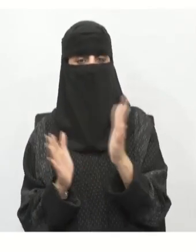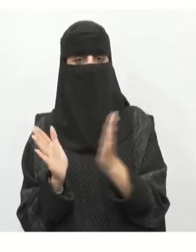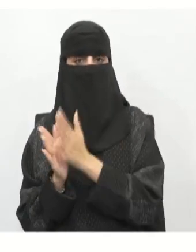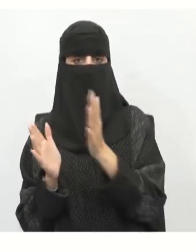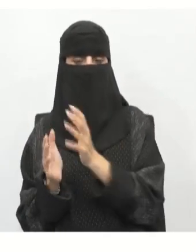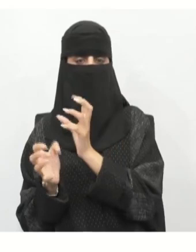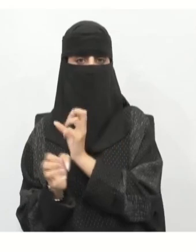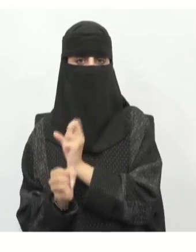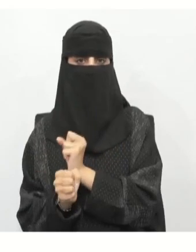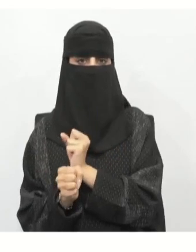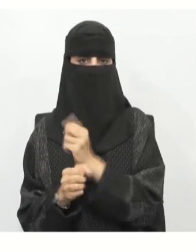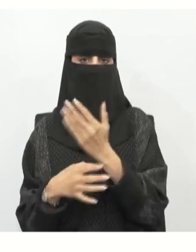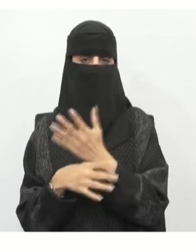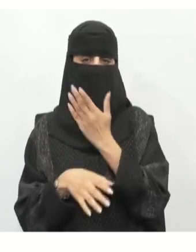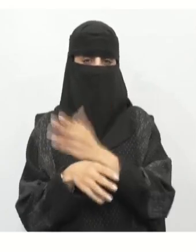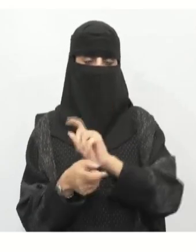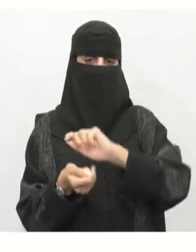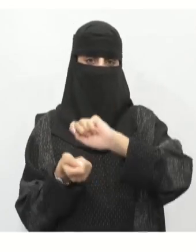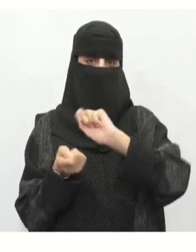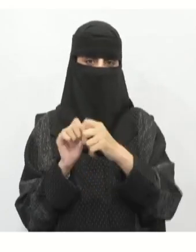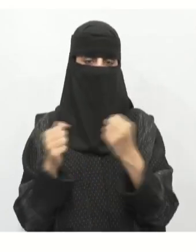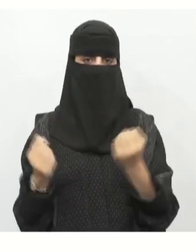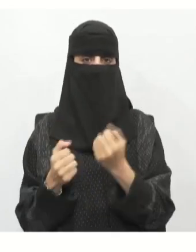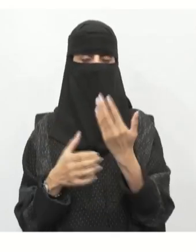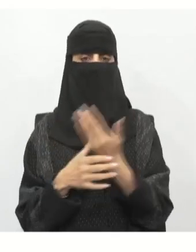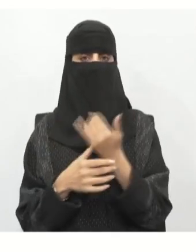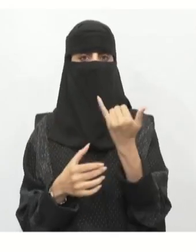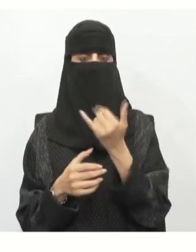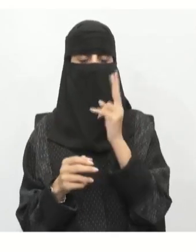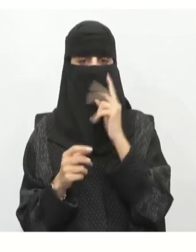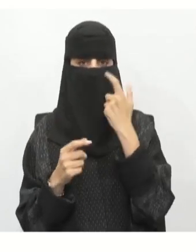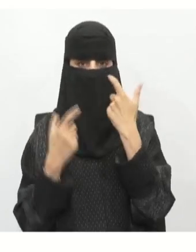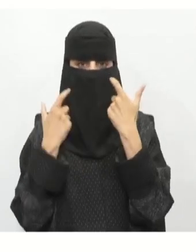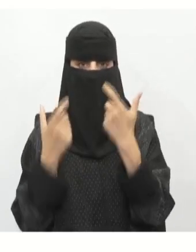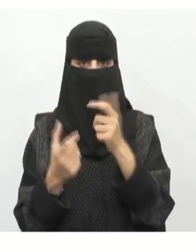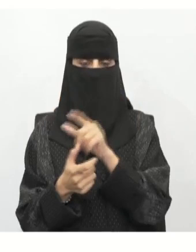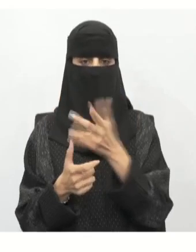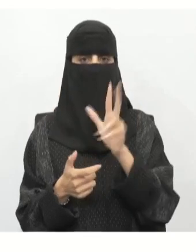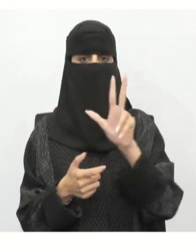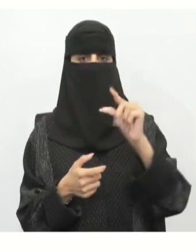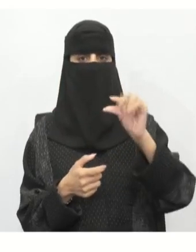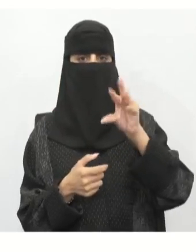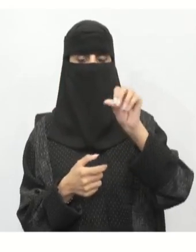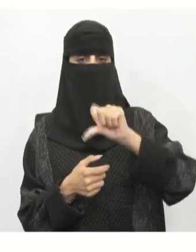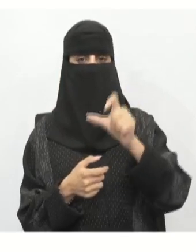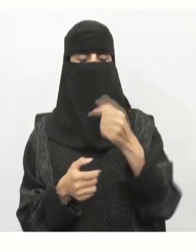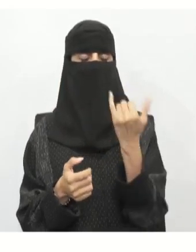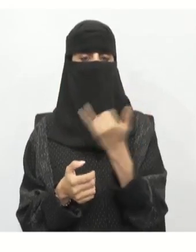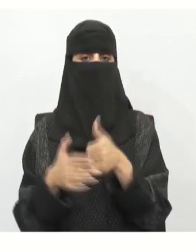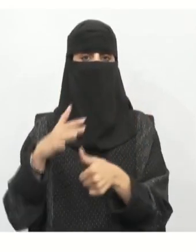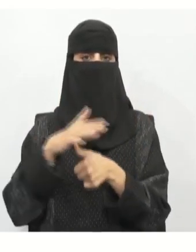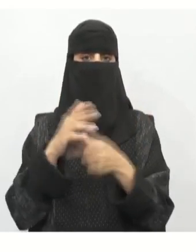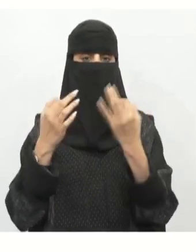لحين الحاجه ويجدر التنويه هنا الى ان الدهون تعد اساسيه للحياه والصحه